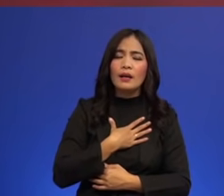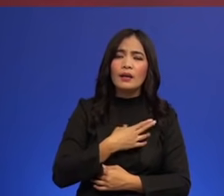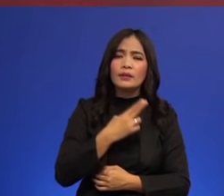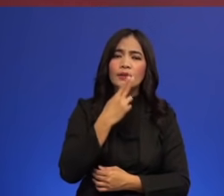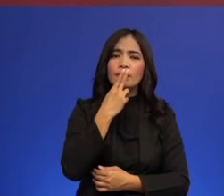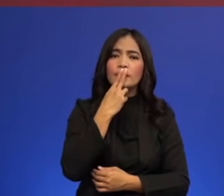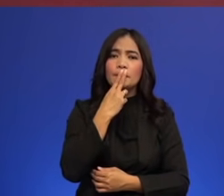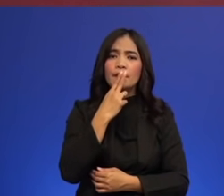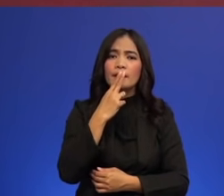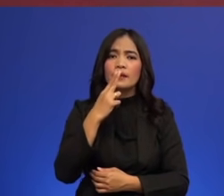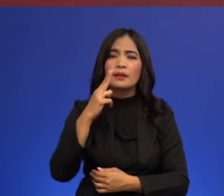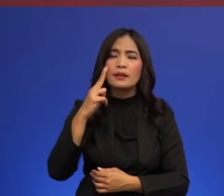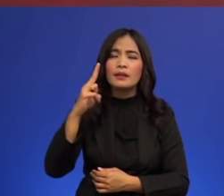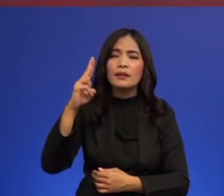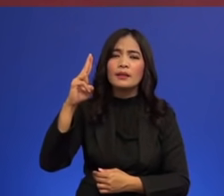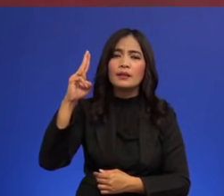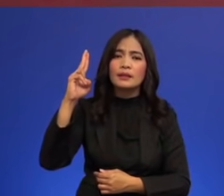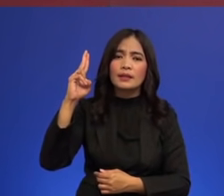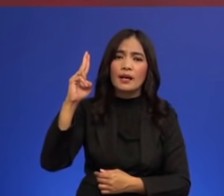Aku